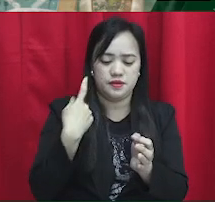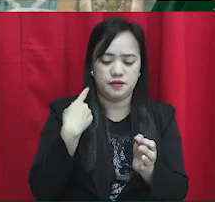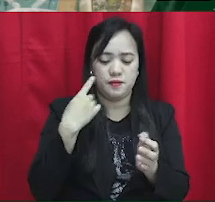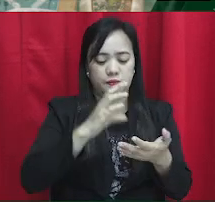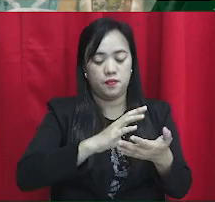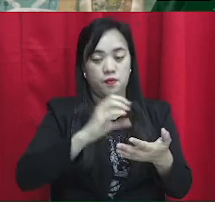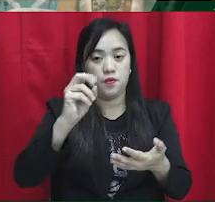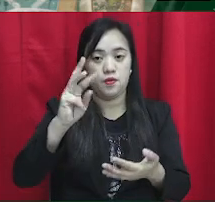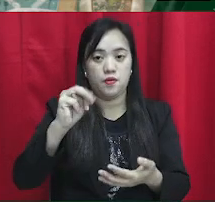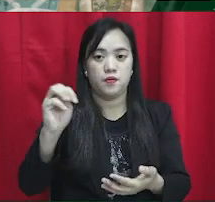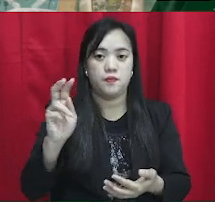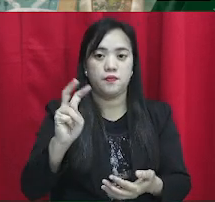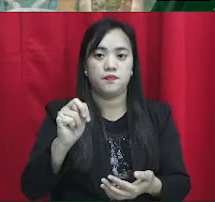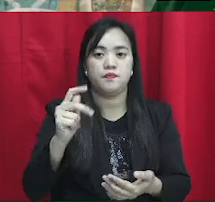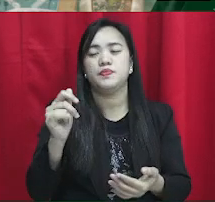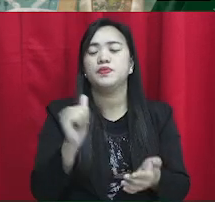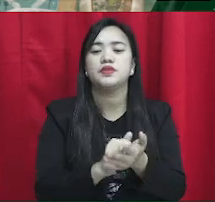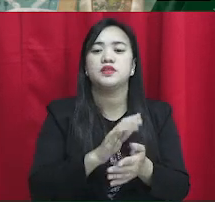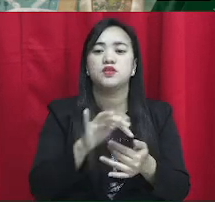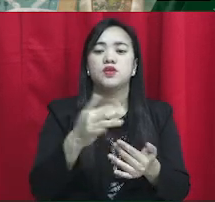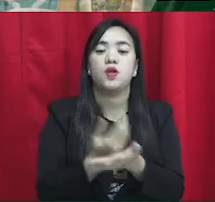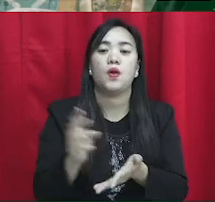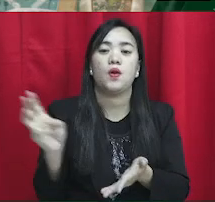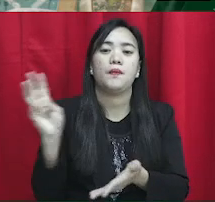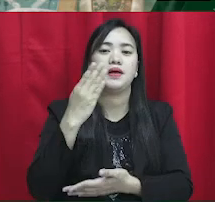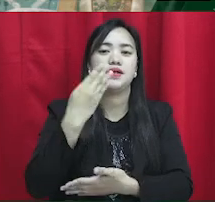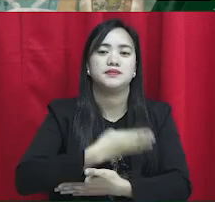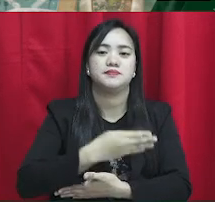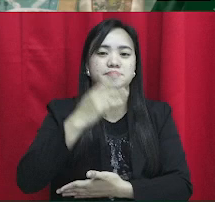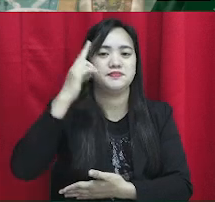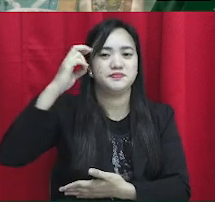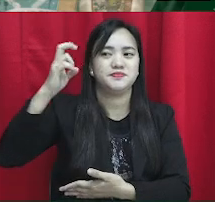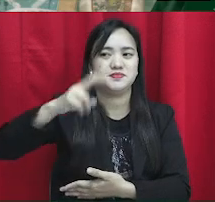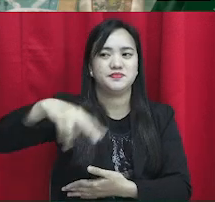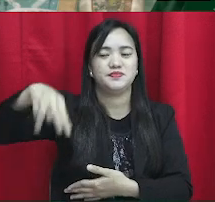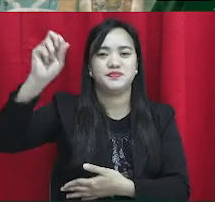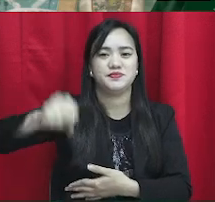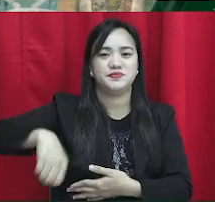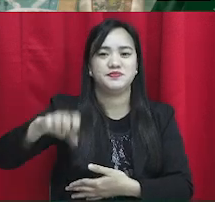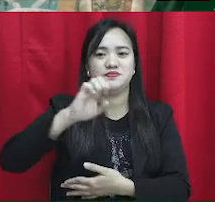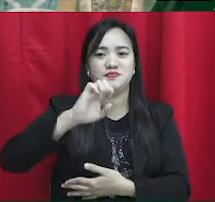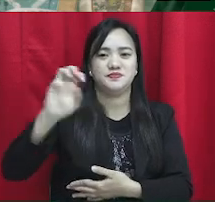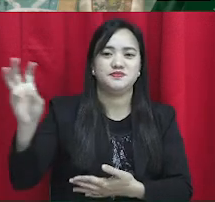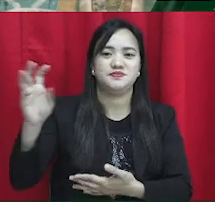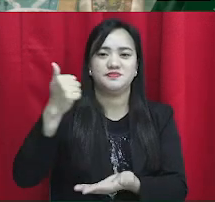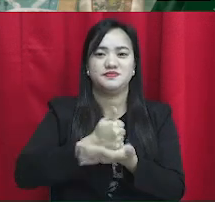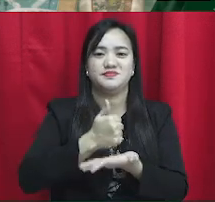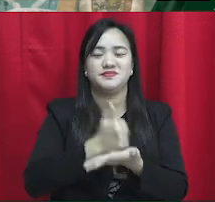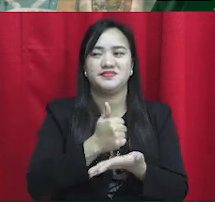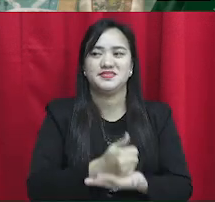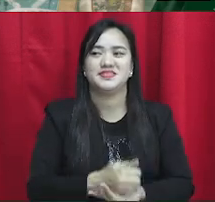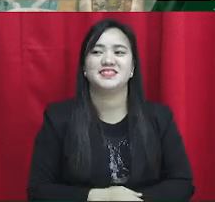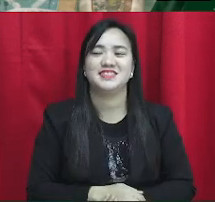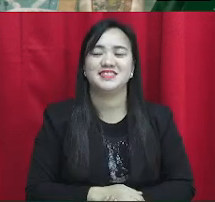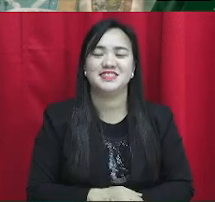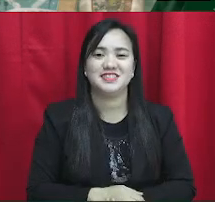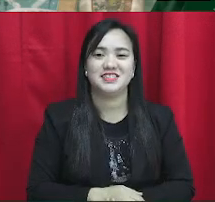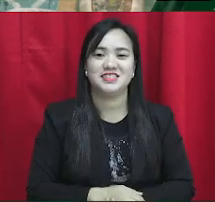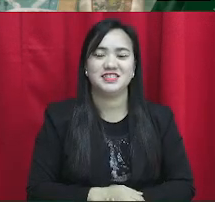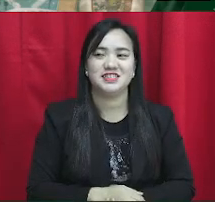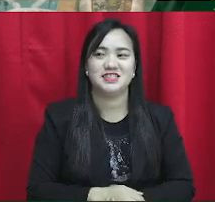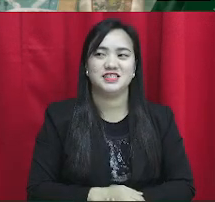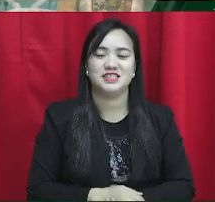pahahalagahan. At sa lahat po ng West Bank, hello! At North, South, East, West. Amen, amen. Ma'am